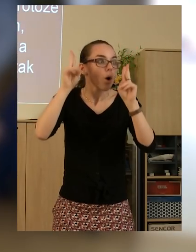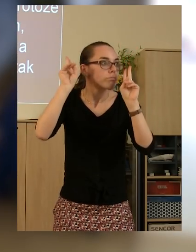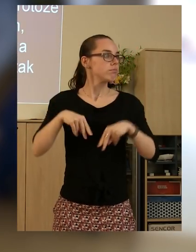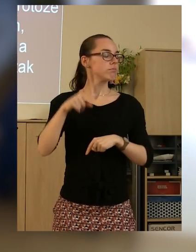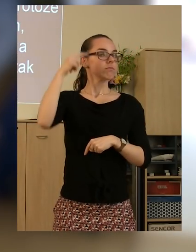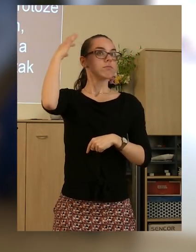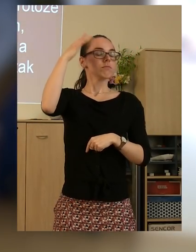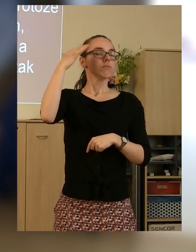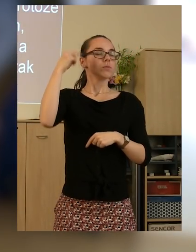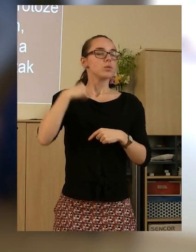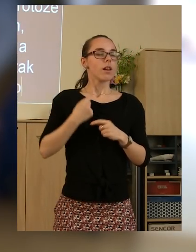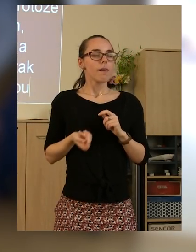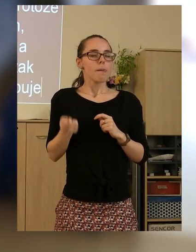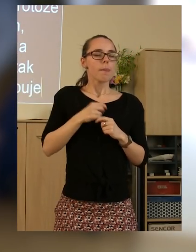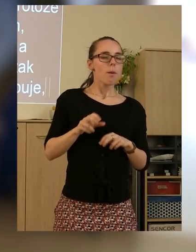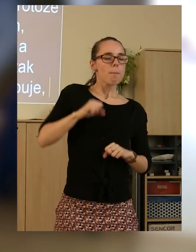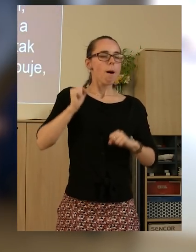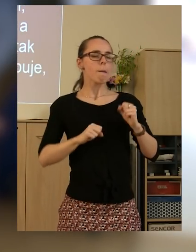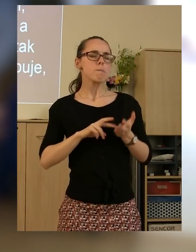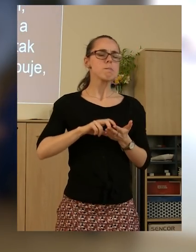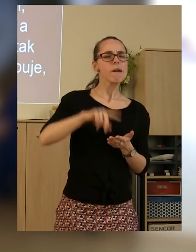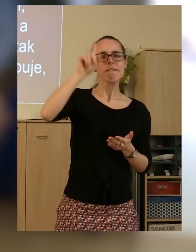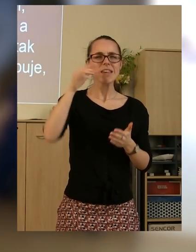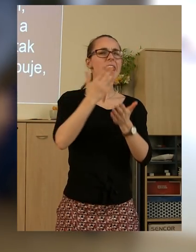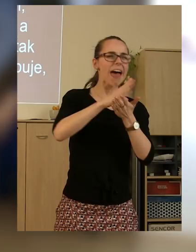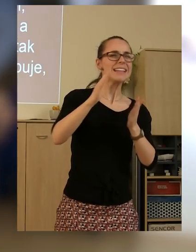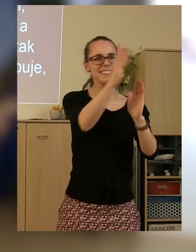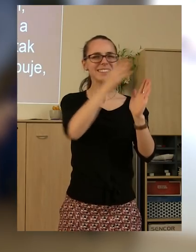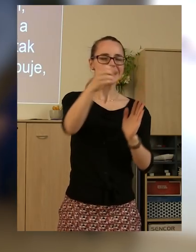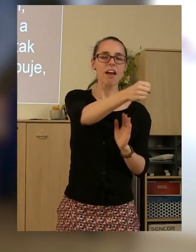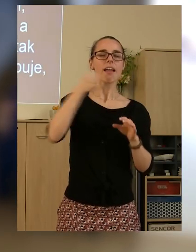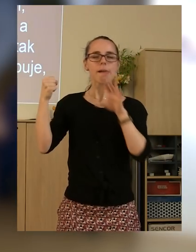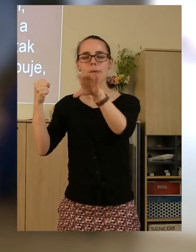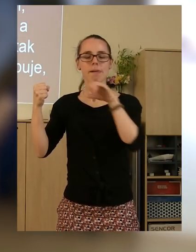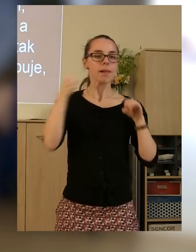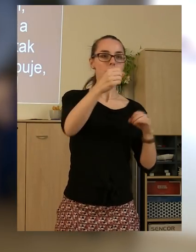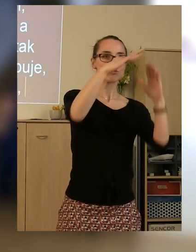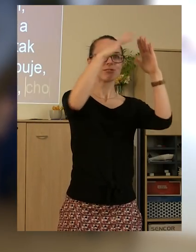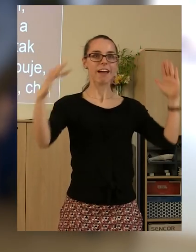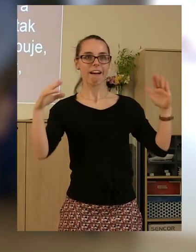se pohybuje, otvírá dveře, prostě jde do ledničky, chodí po střeše.